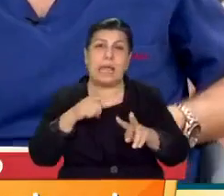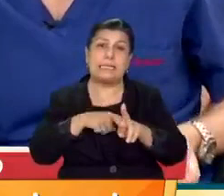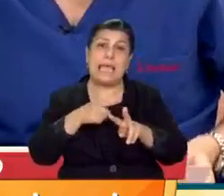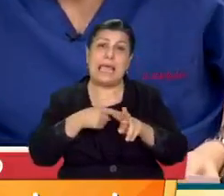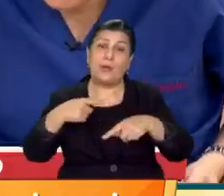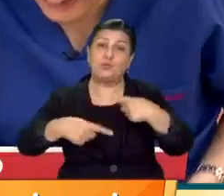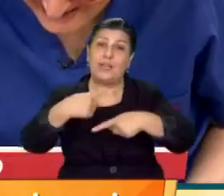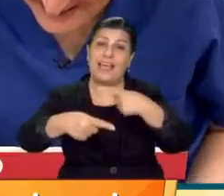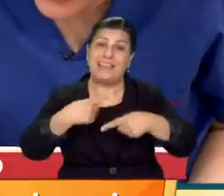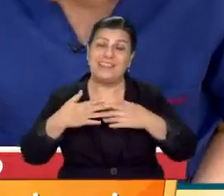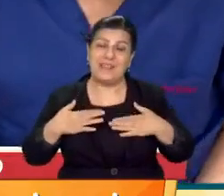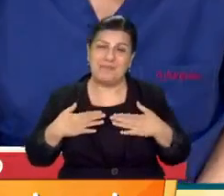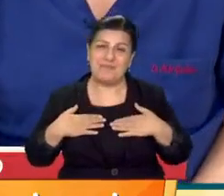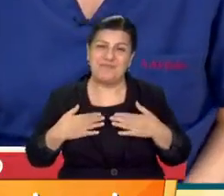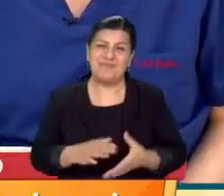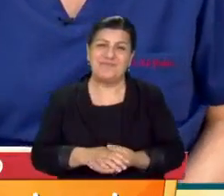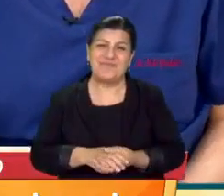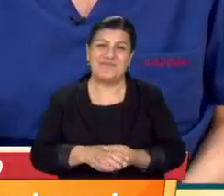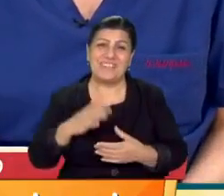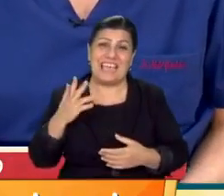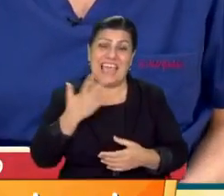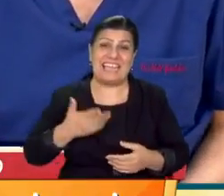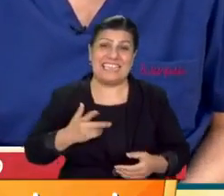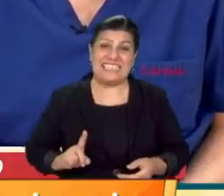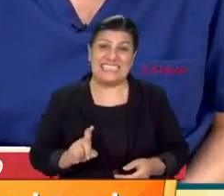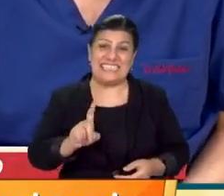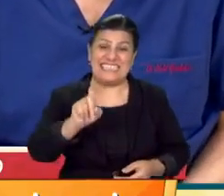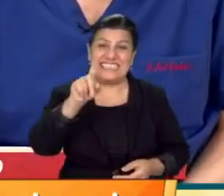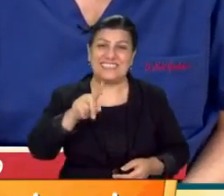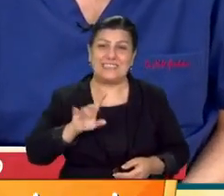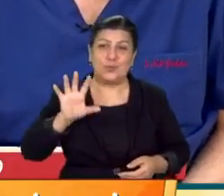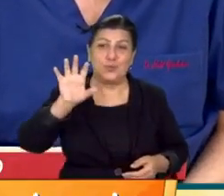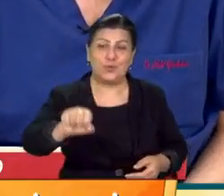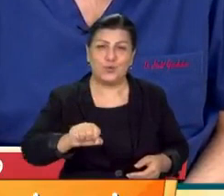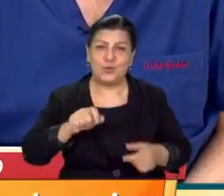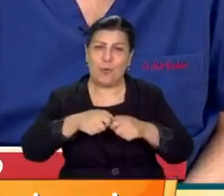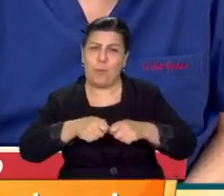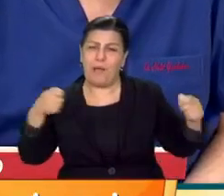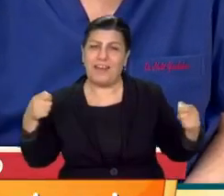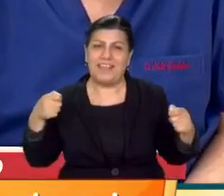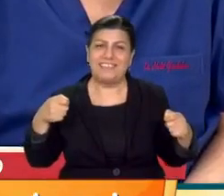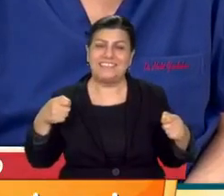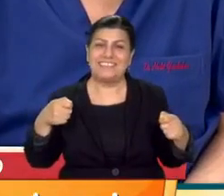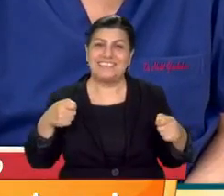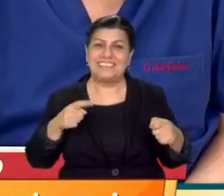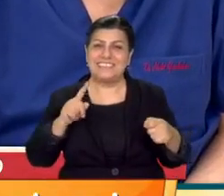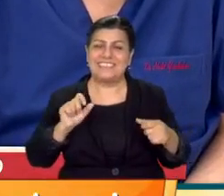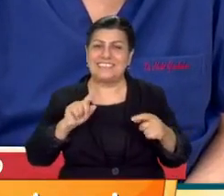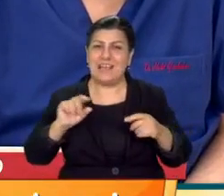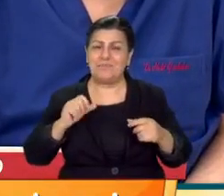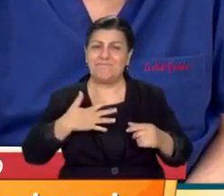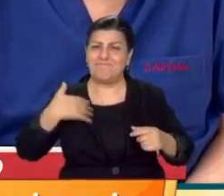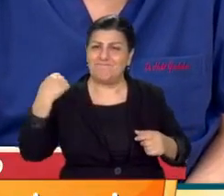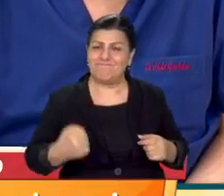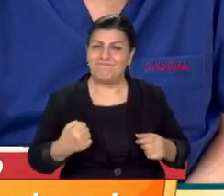anlayayım en hırslı tuttuğunu koparan böyledir en